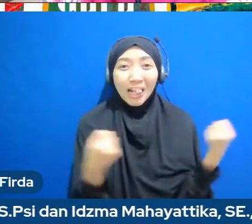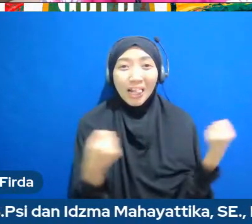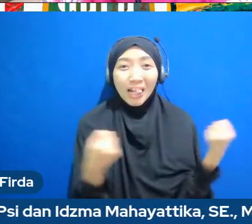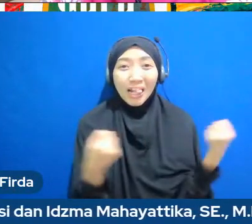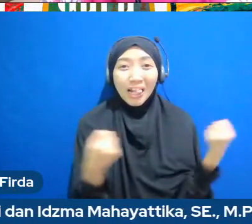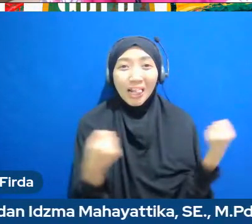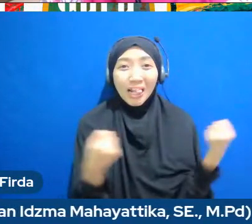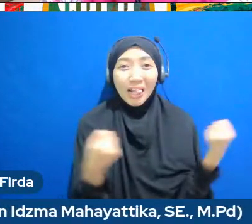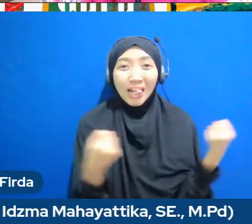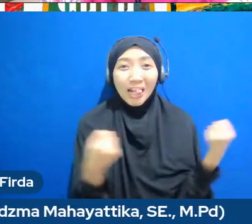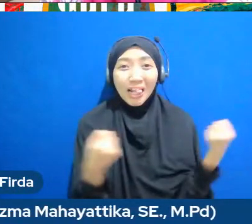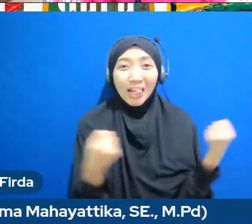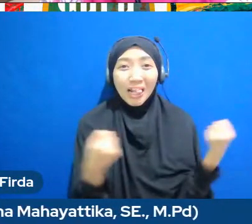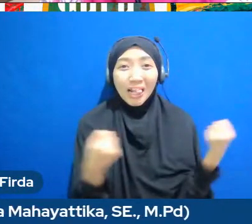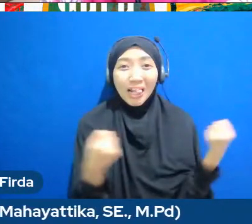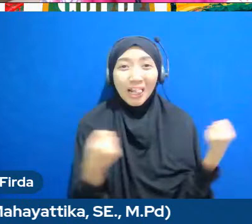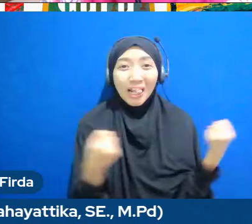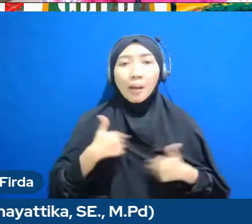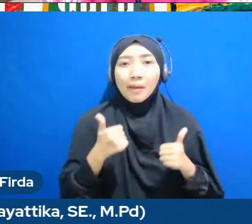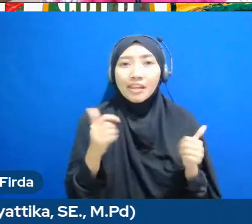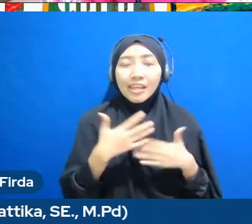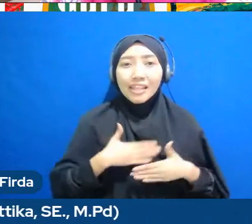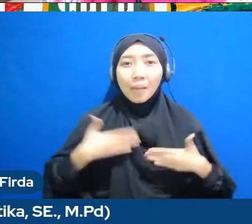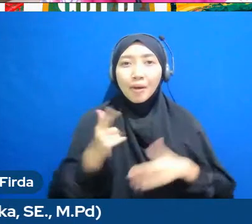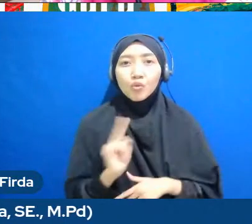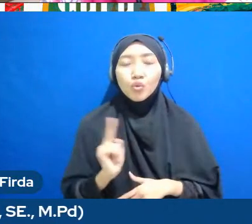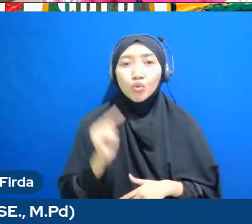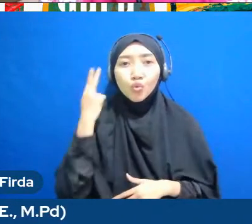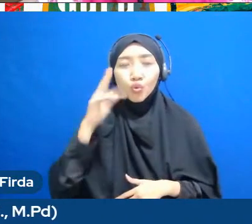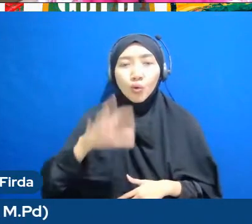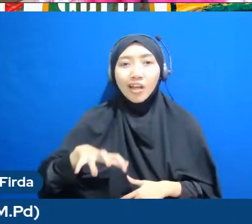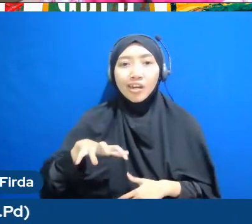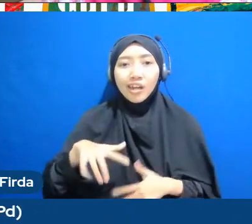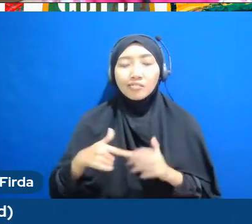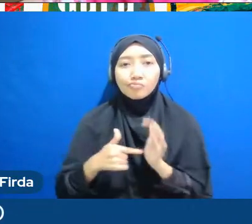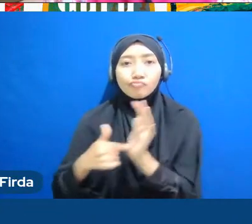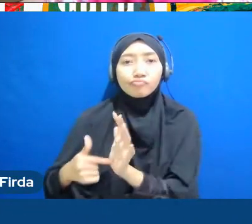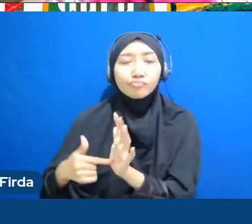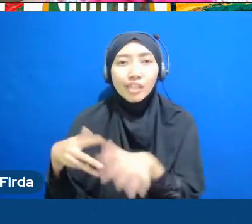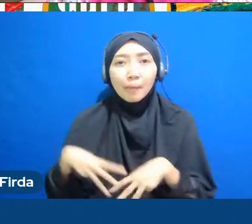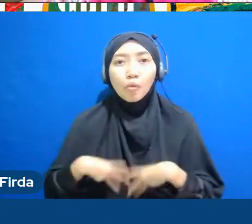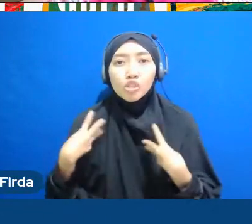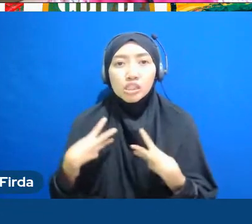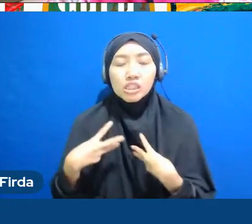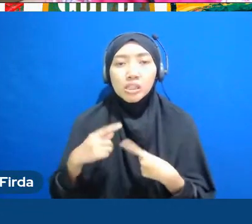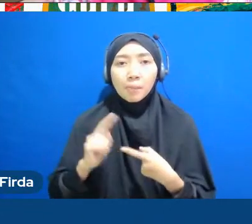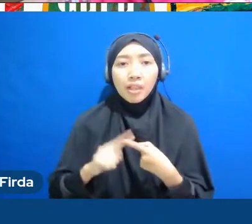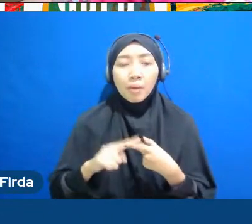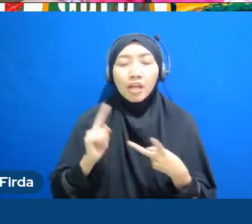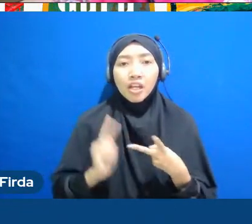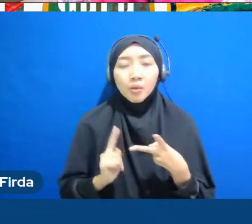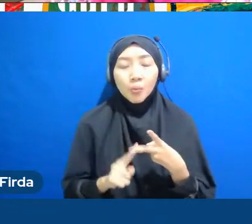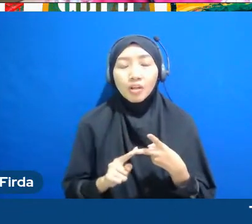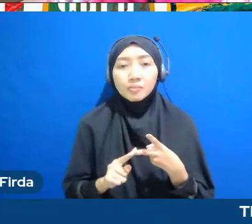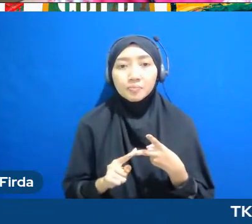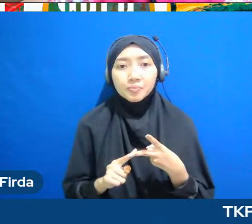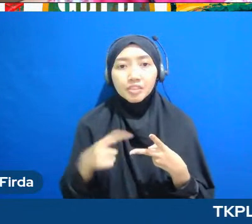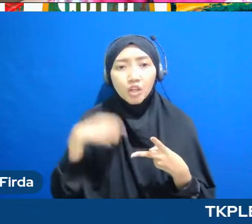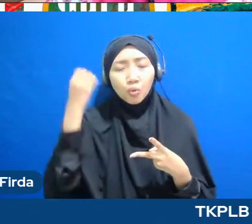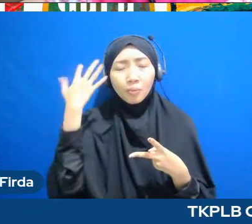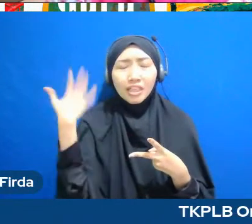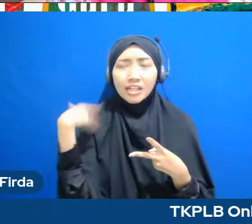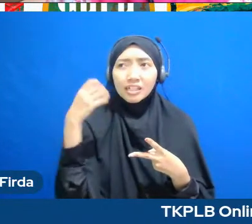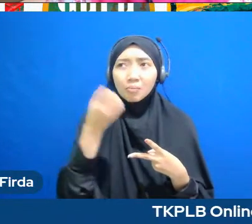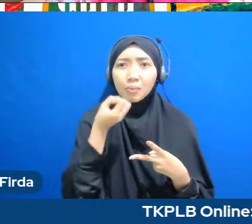harus bikin tempat yang aman dan nyaman dulu sebagai tempat anak dan emosinya. Satu itu. Yang kedua adalah, satu lagi saya lupa sih bilang